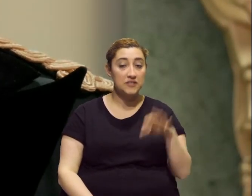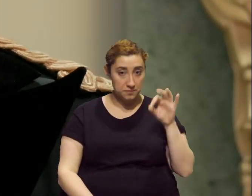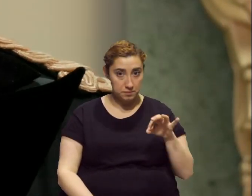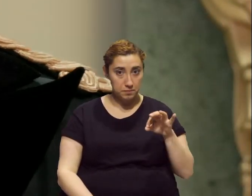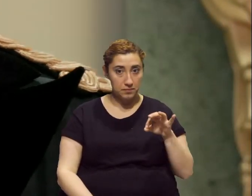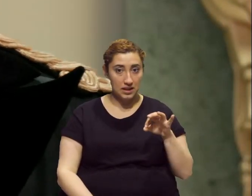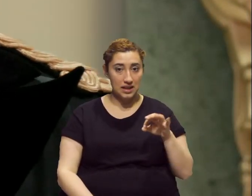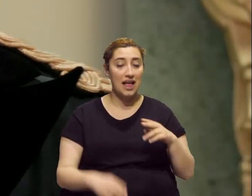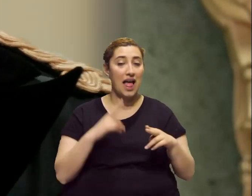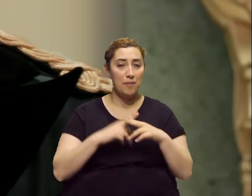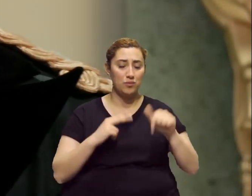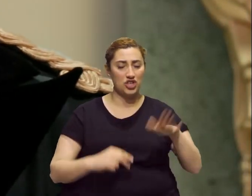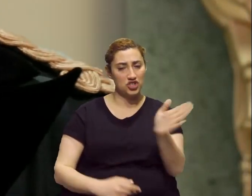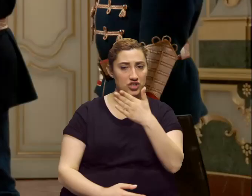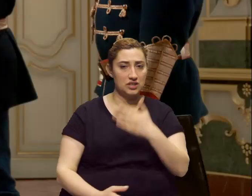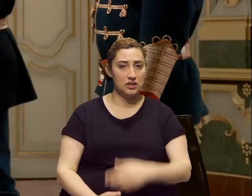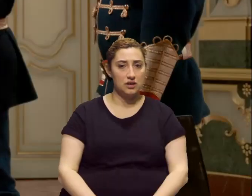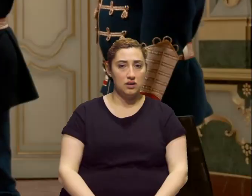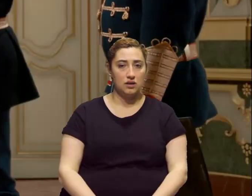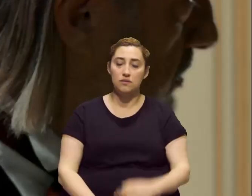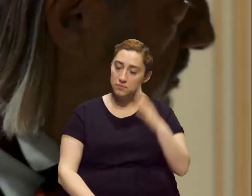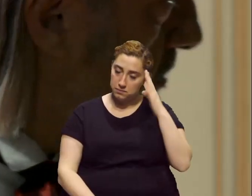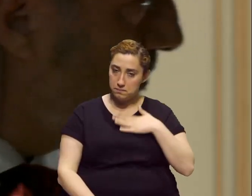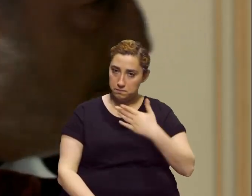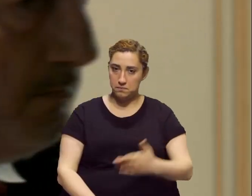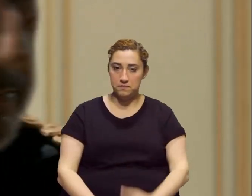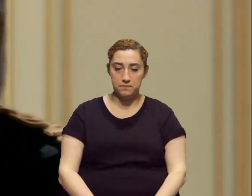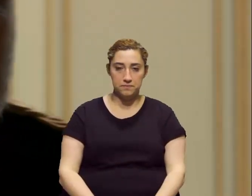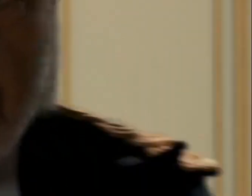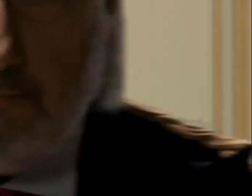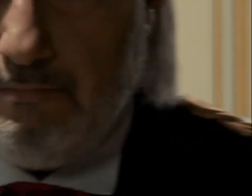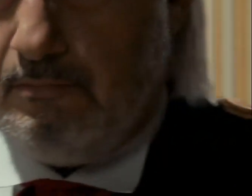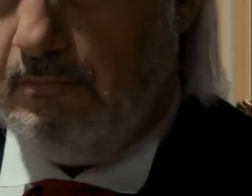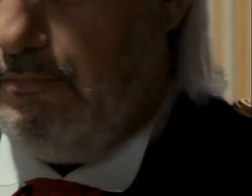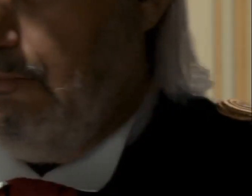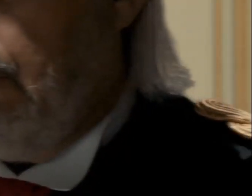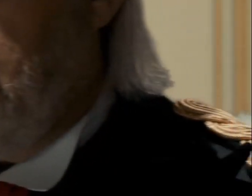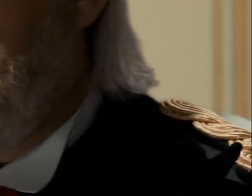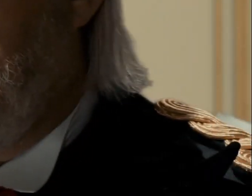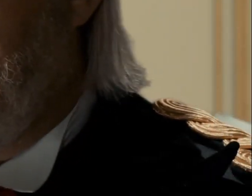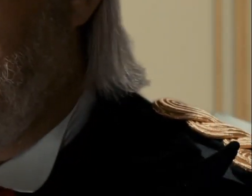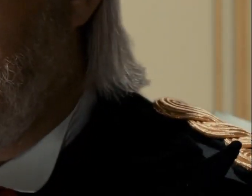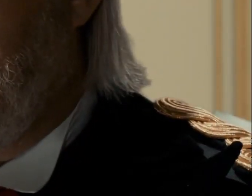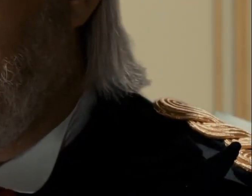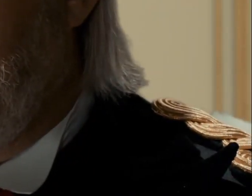Şimdi derhal buradan çıkın. Baş üstüne. Nikolay askerlere sırt çevirdi.